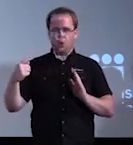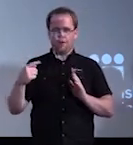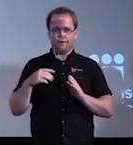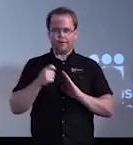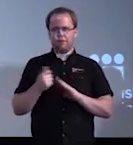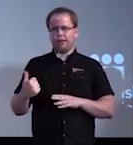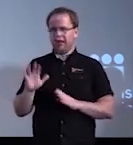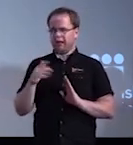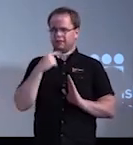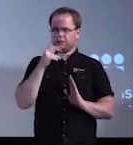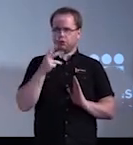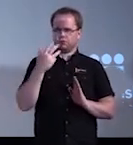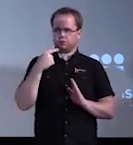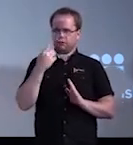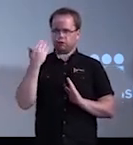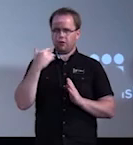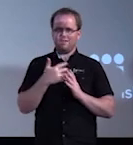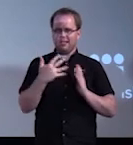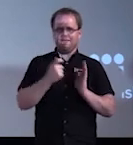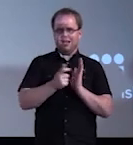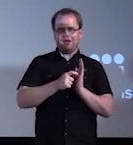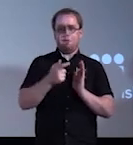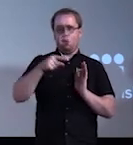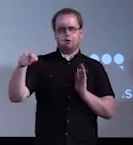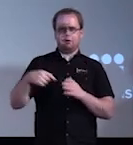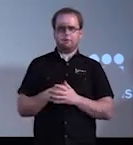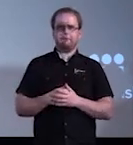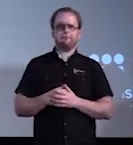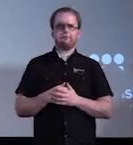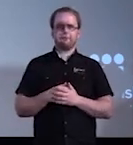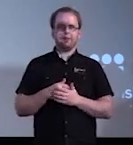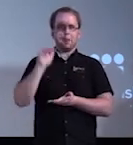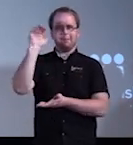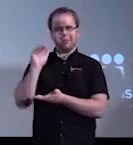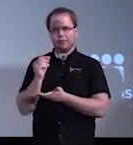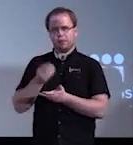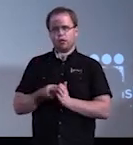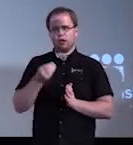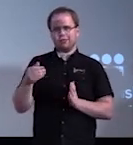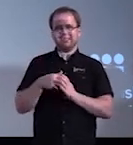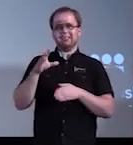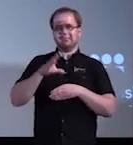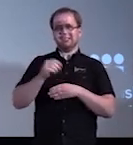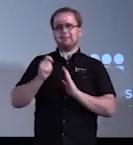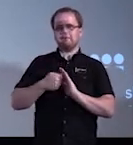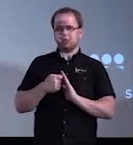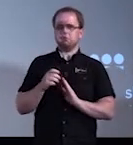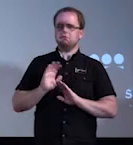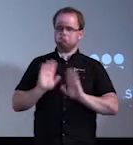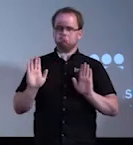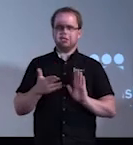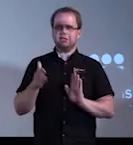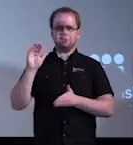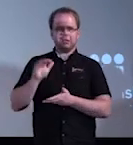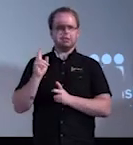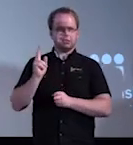Jag säger som jag har sagt i flera veckor, kanske månader nu. Vi kommer inte bli mindre pengar till svensk film. Därför att